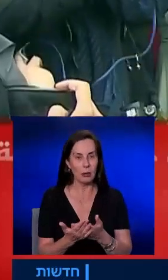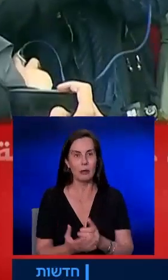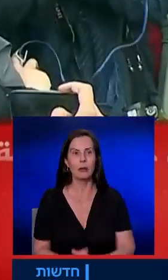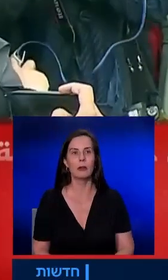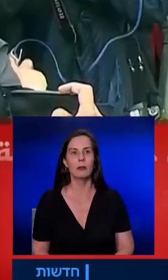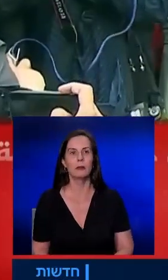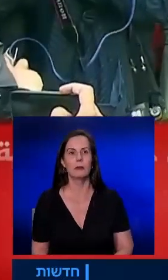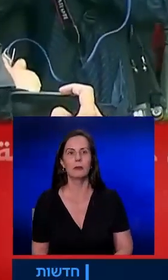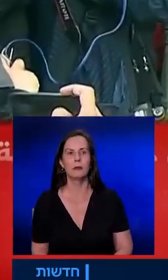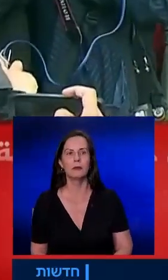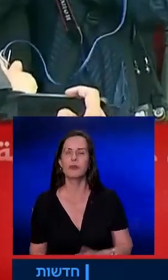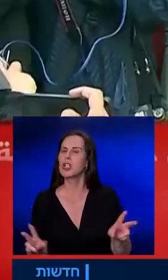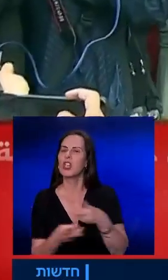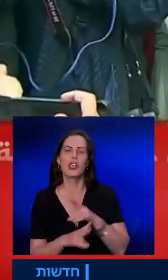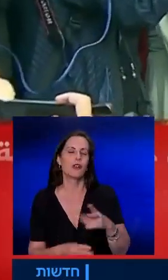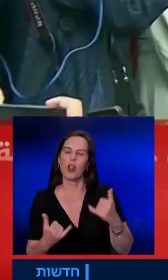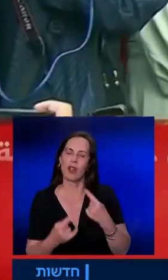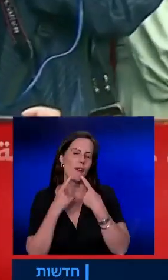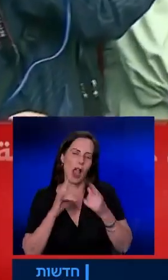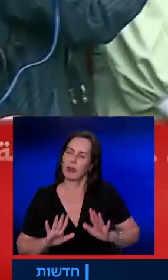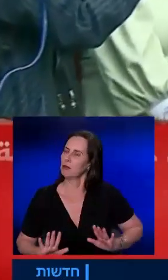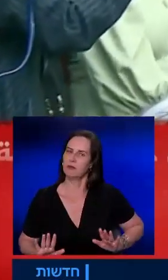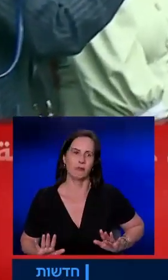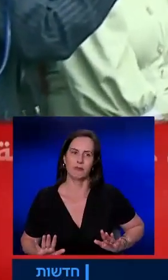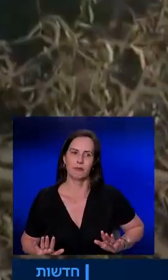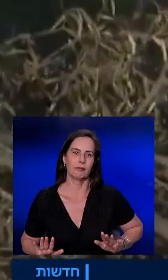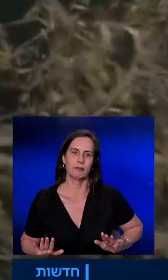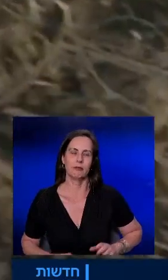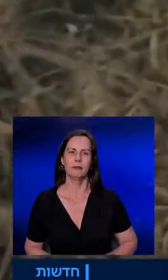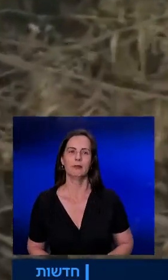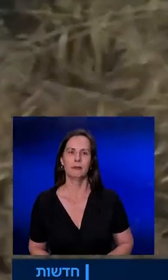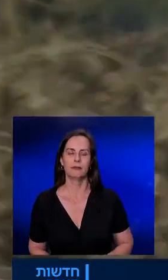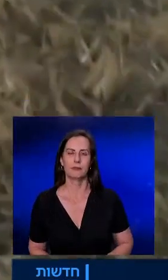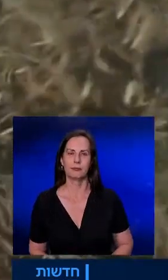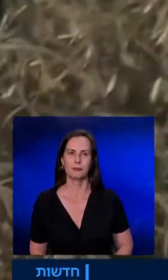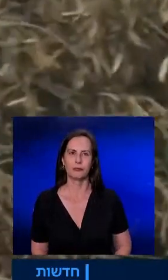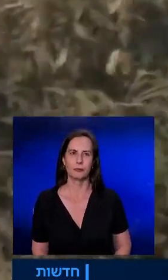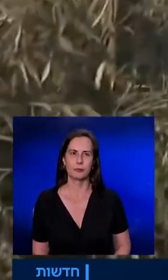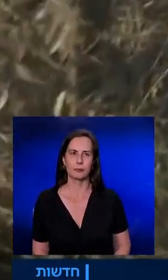לא יומכן, לא יומכן אלאן התסריח באי מעלומה.